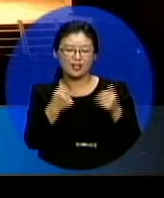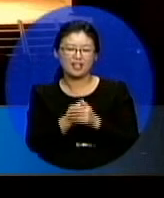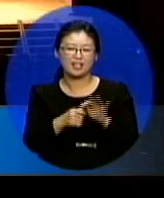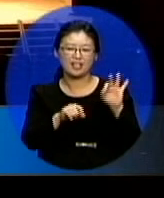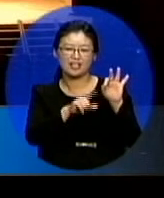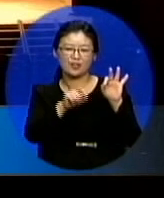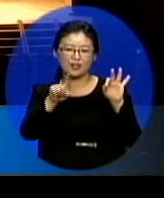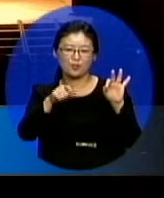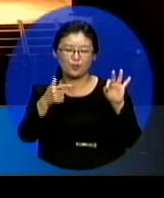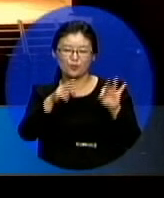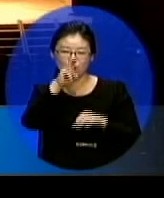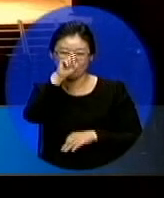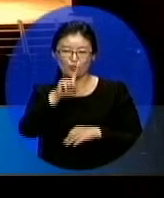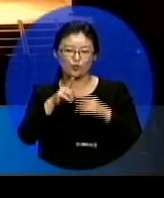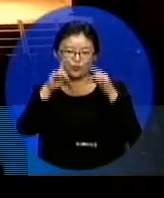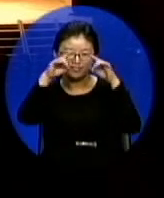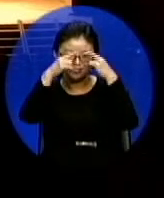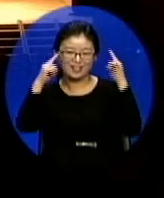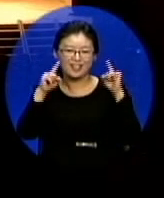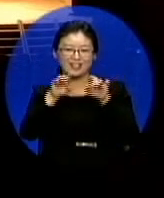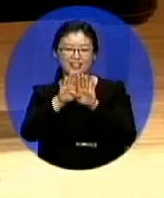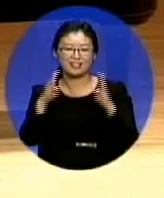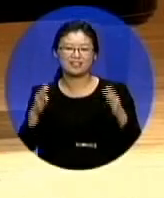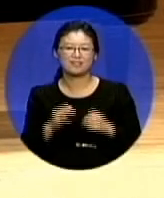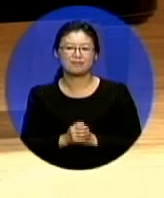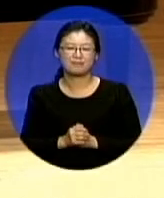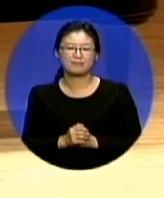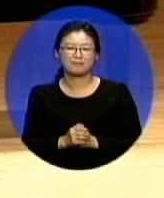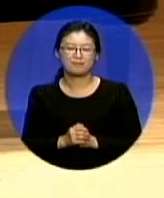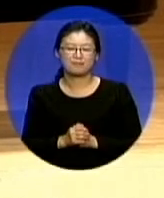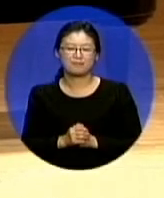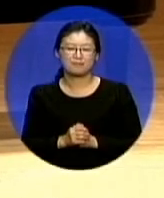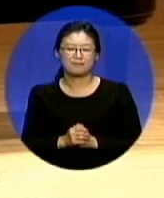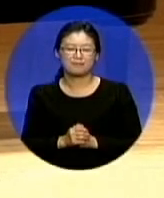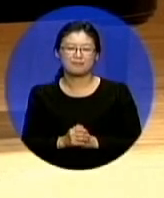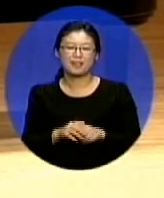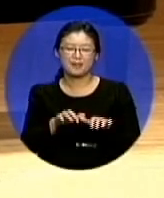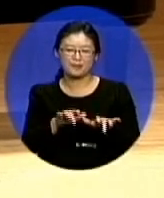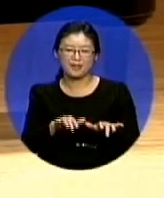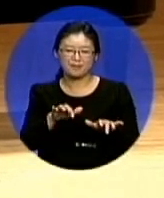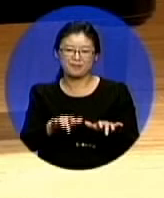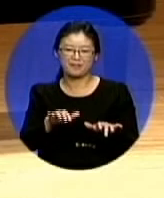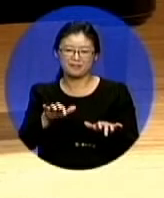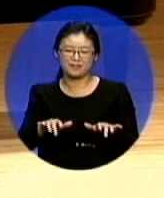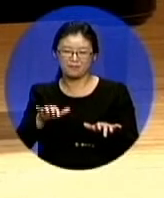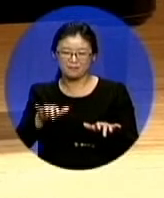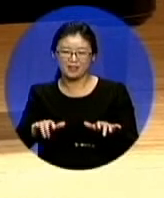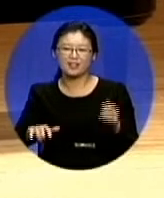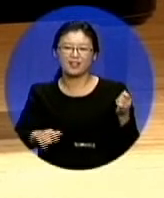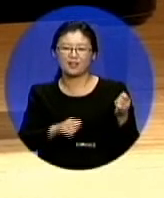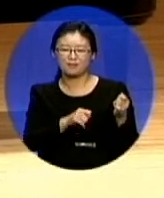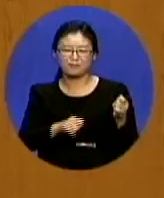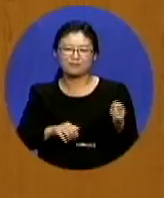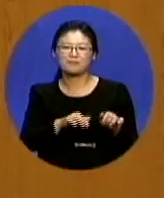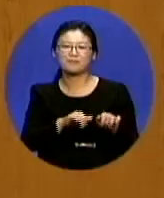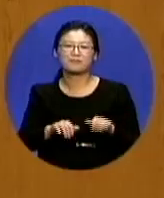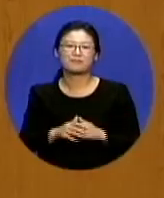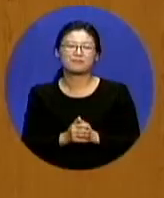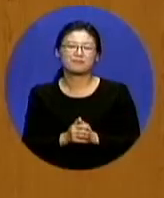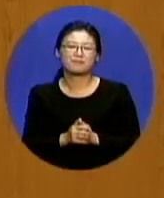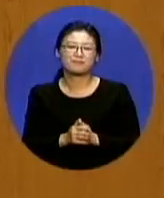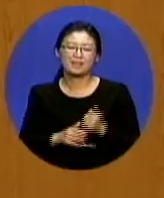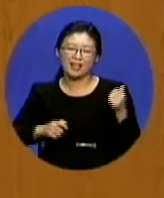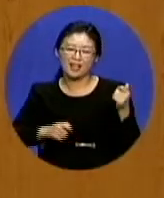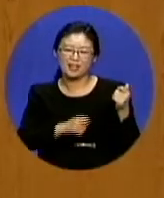중대 아트센터에서 열렸습니다. 한 키 한 키 힘겹게 누르며 연주를 이어갑니다.